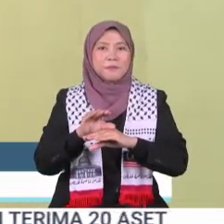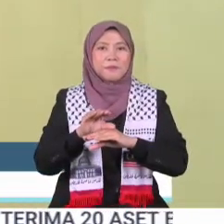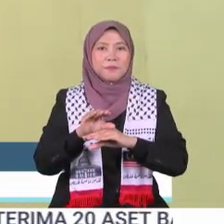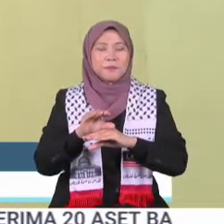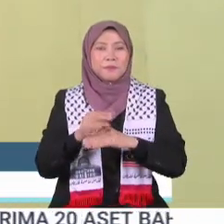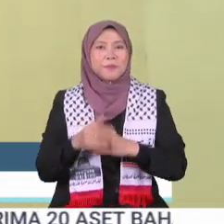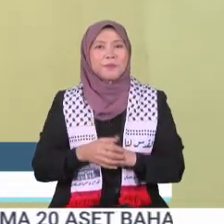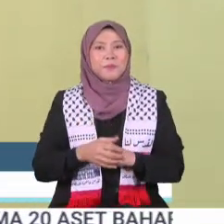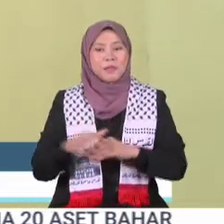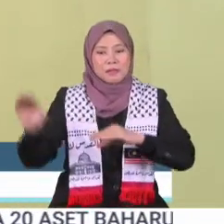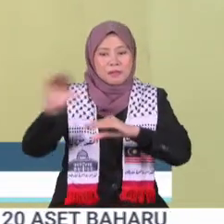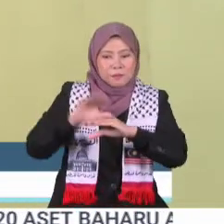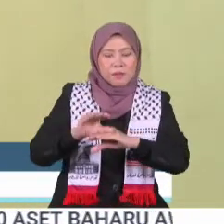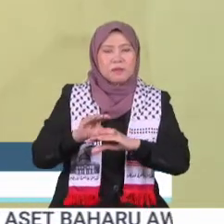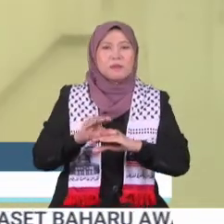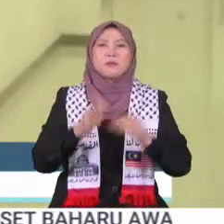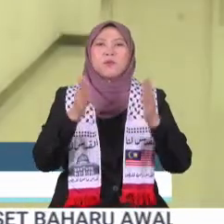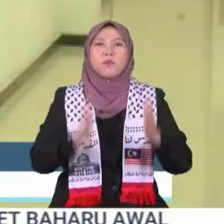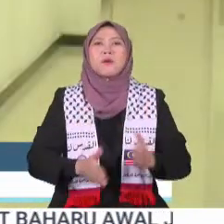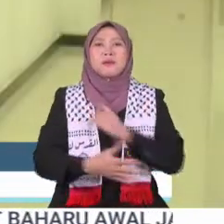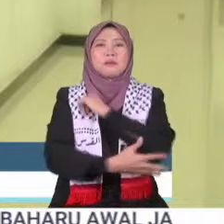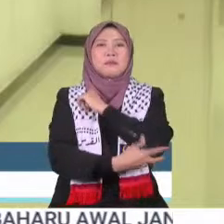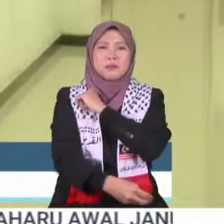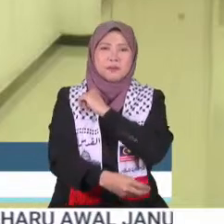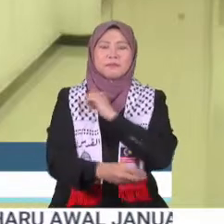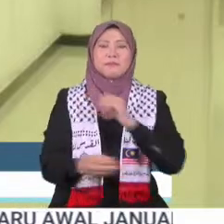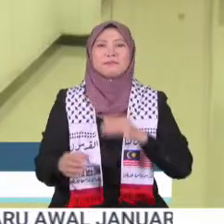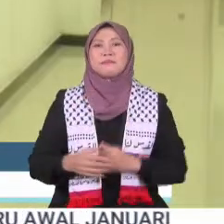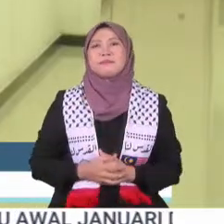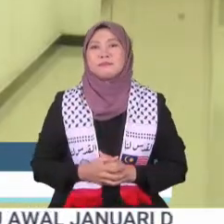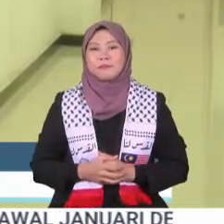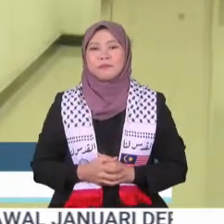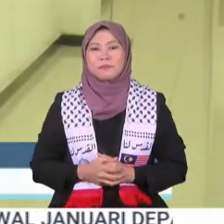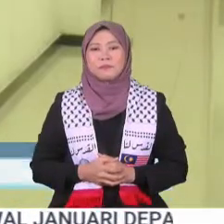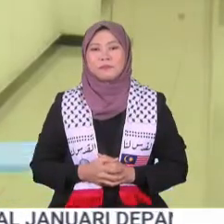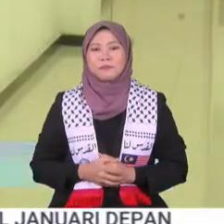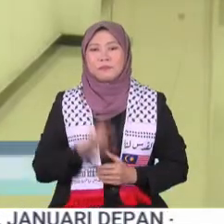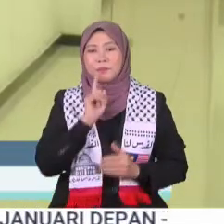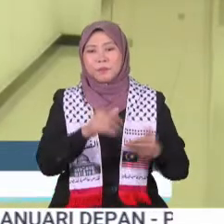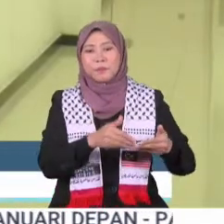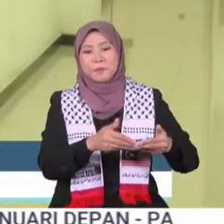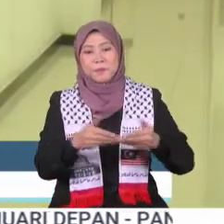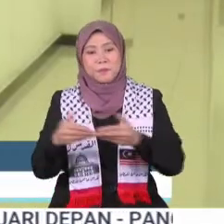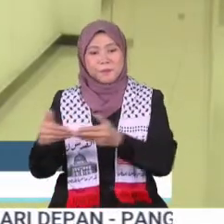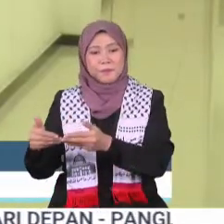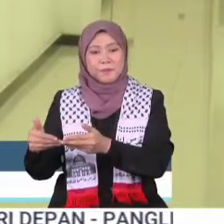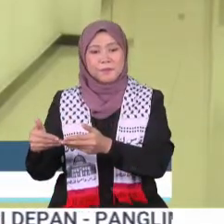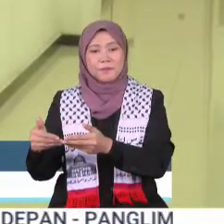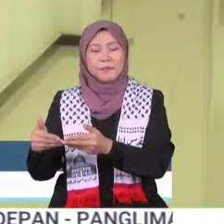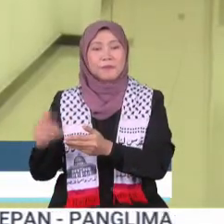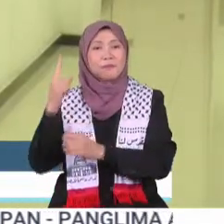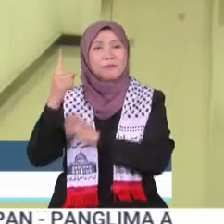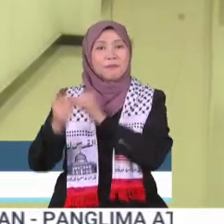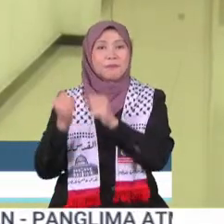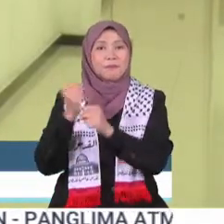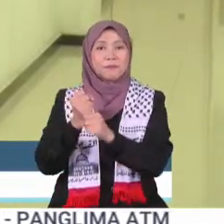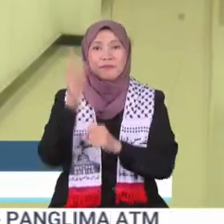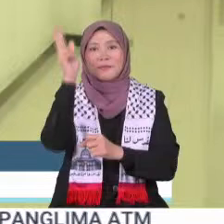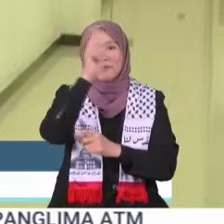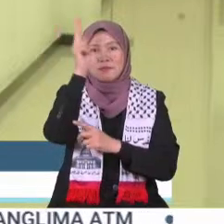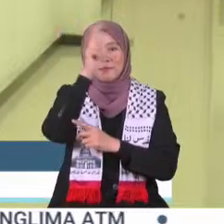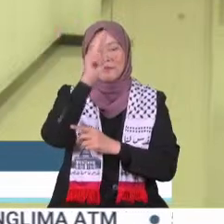yang sasaran subsidi ini kepada orang-orang yang memerlukan. Bila kita melihatkan kesinambungan daripada setahun